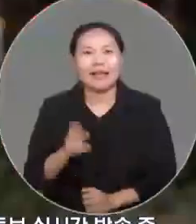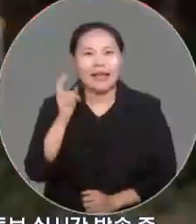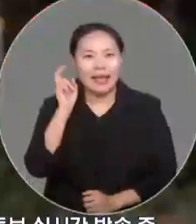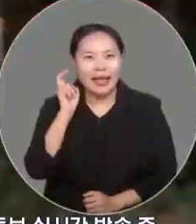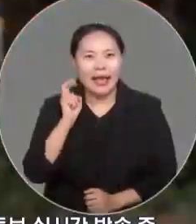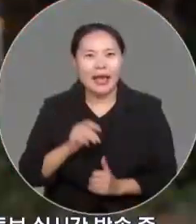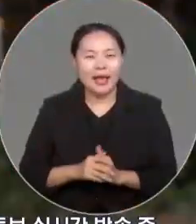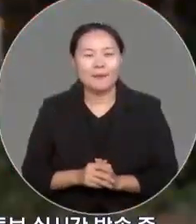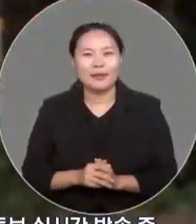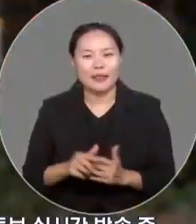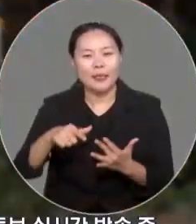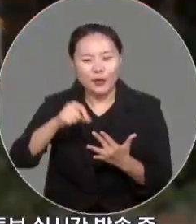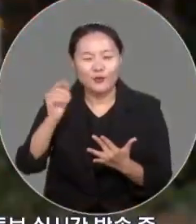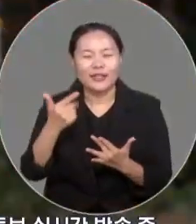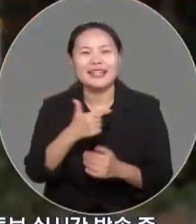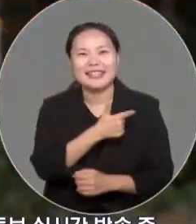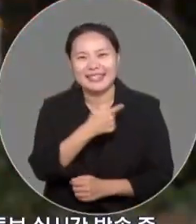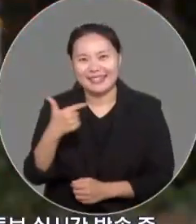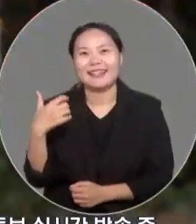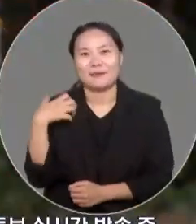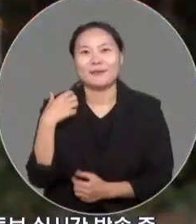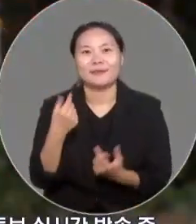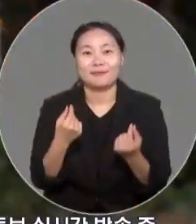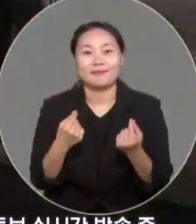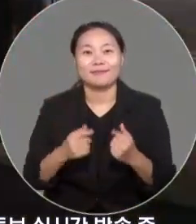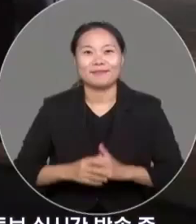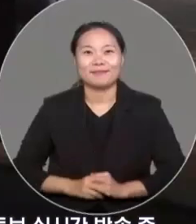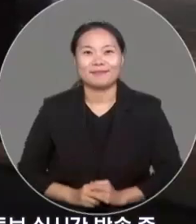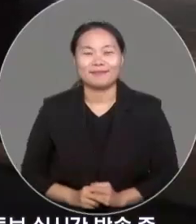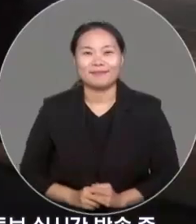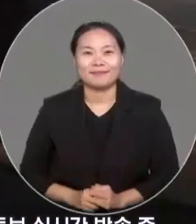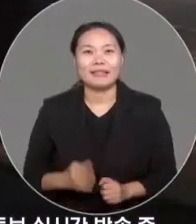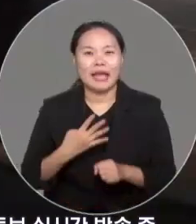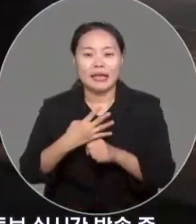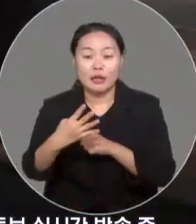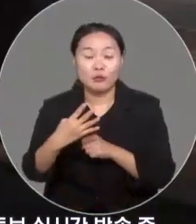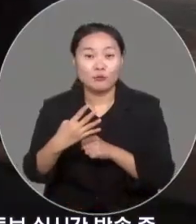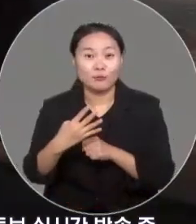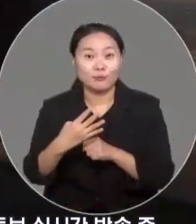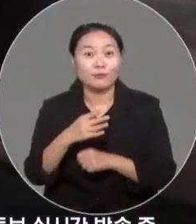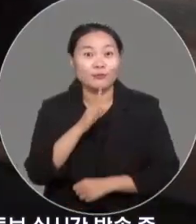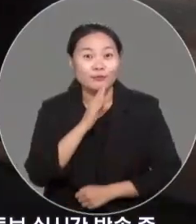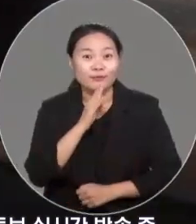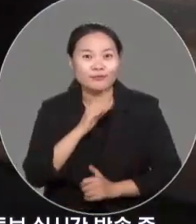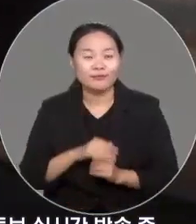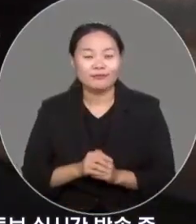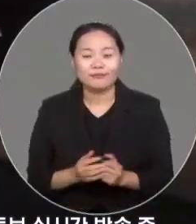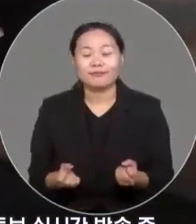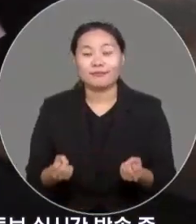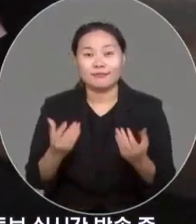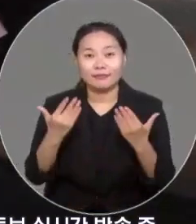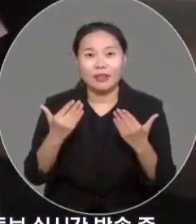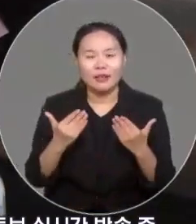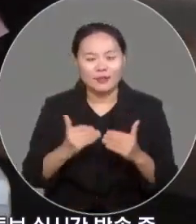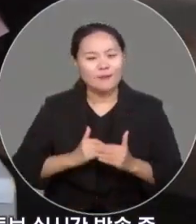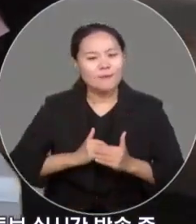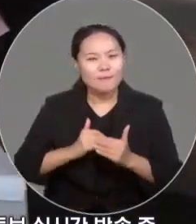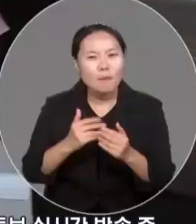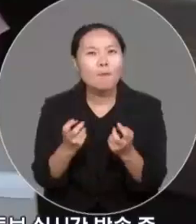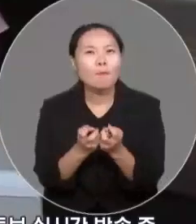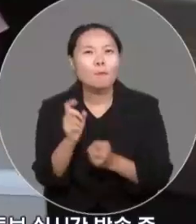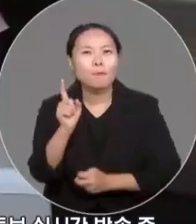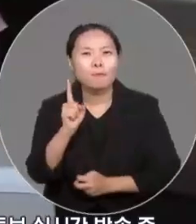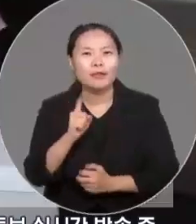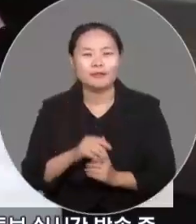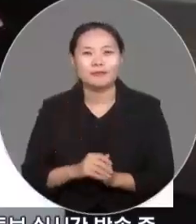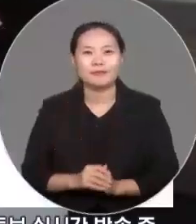성인 받는데 큰 역할을 했지 않느냐 그런 생각을 합니다. 예, 이제 4년이 남았는데요. 어떤 행사로 좀 만들어 가실